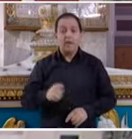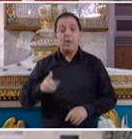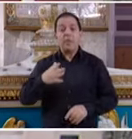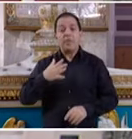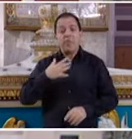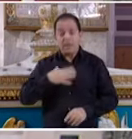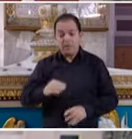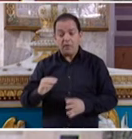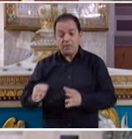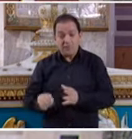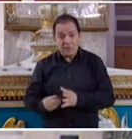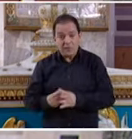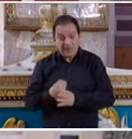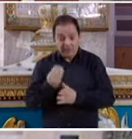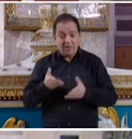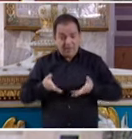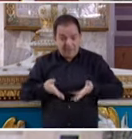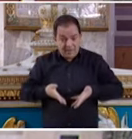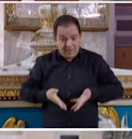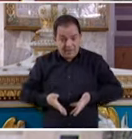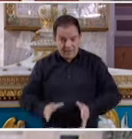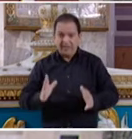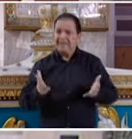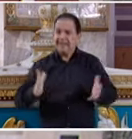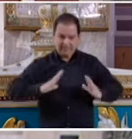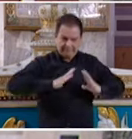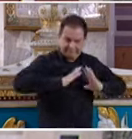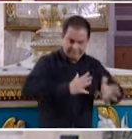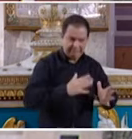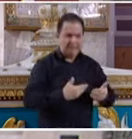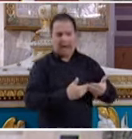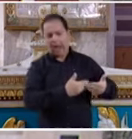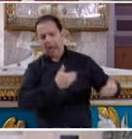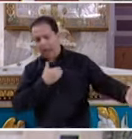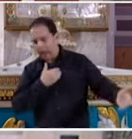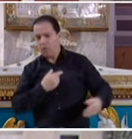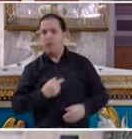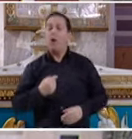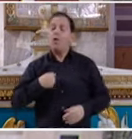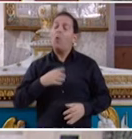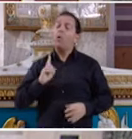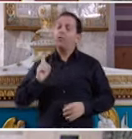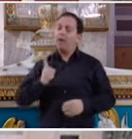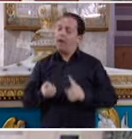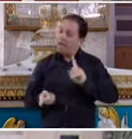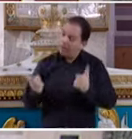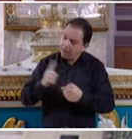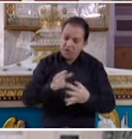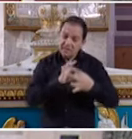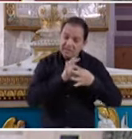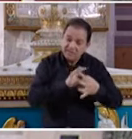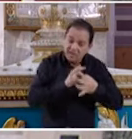έφην, δηλαδή γεννήθηκε όχι για να μισεί και να διαχωρίζεται, αλλά για να αγαπά και να συνεργάζεται, τότε